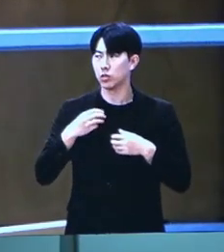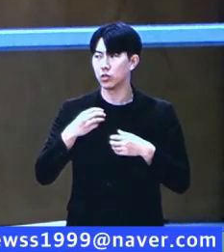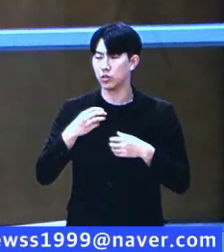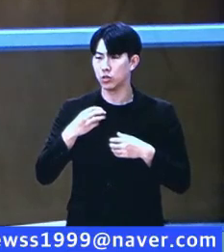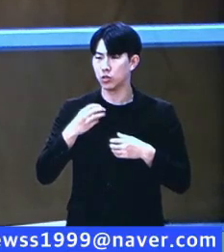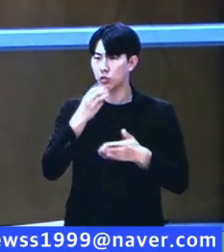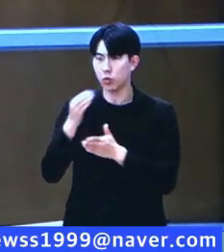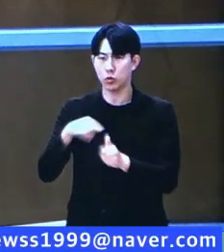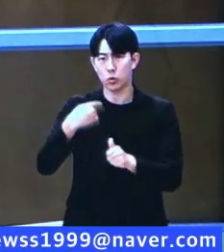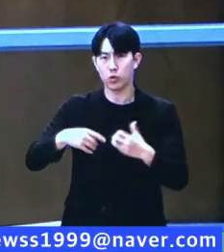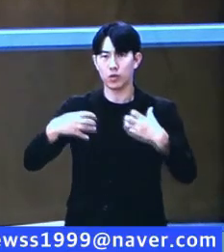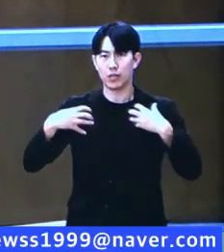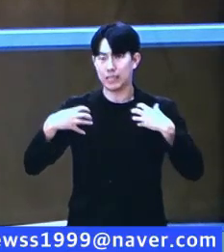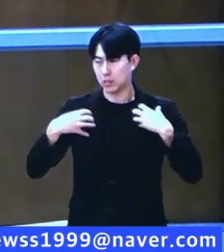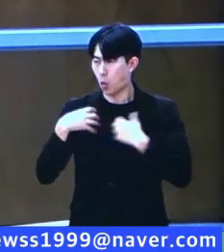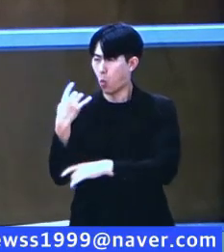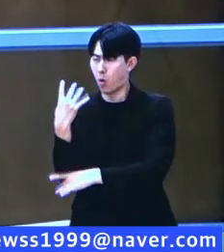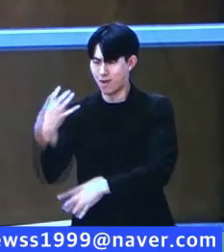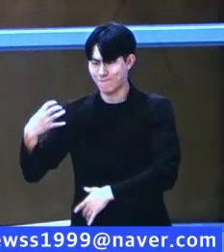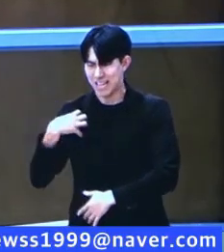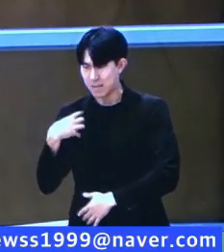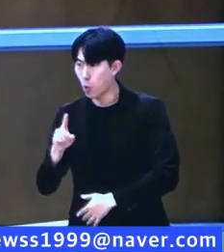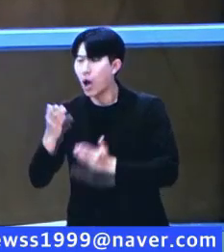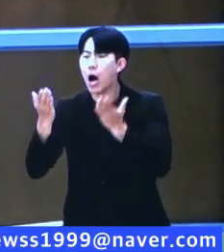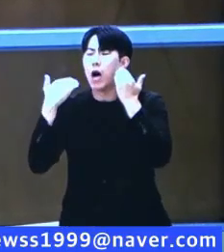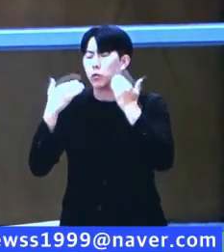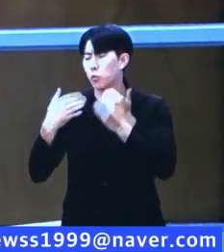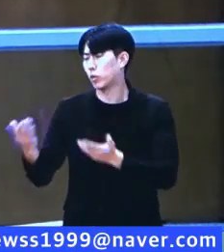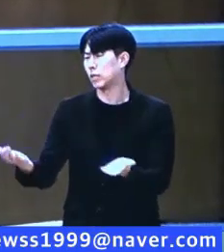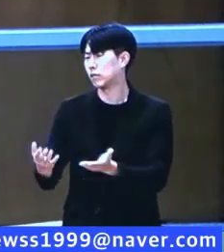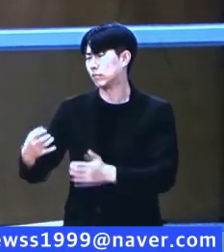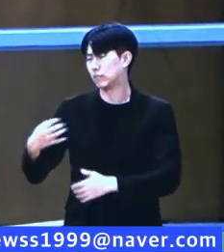경기도 교육청 본연의 역할에 대해 돌아봐 주실 것을 간곡히 부탁드립니다.